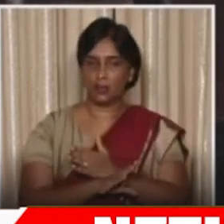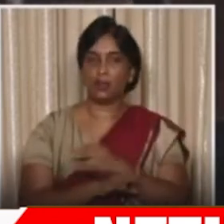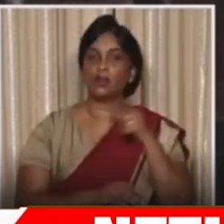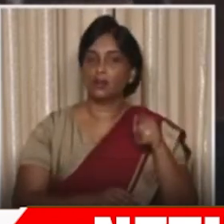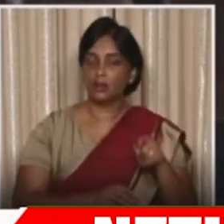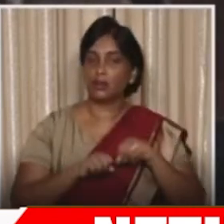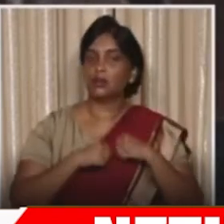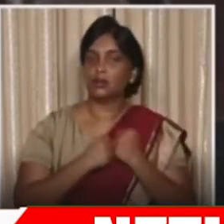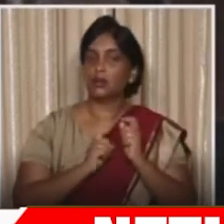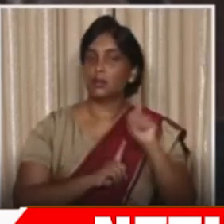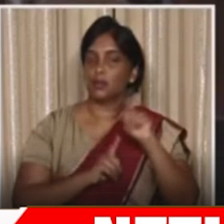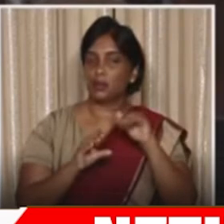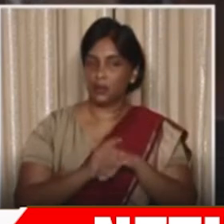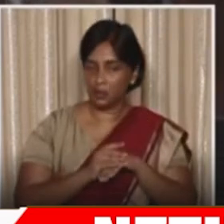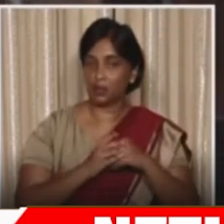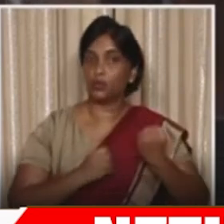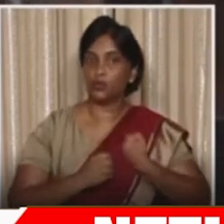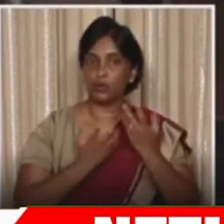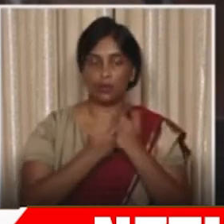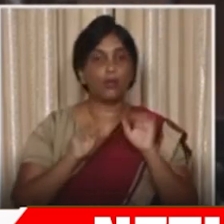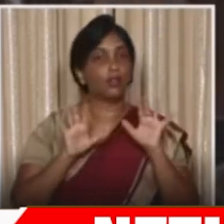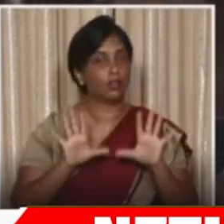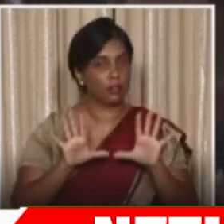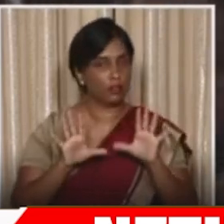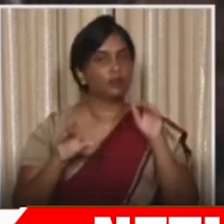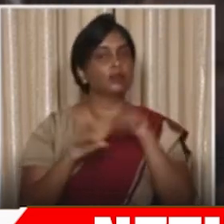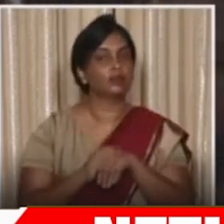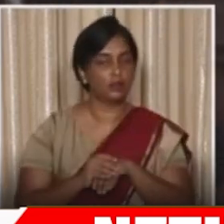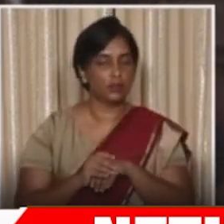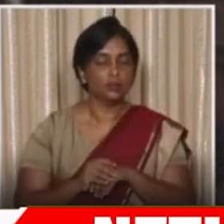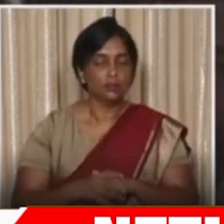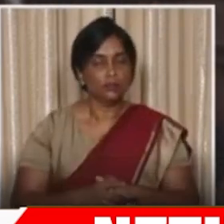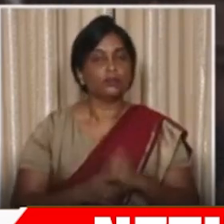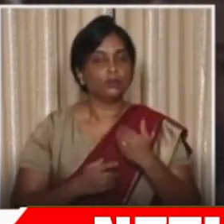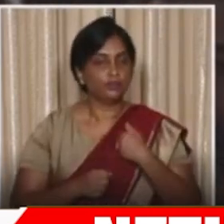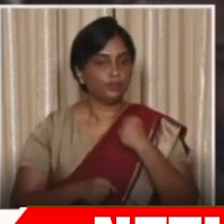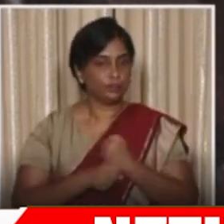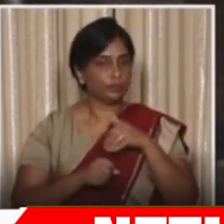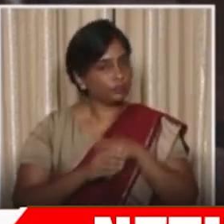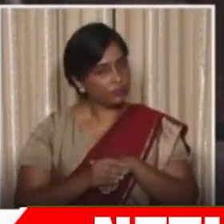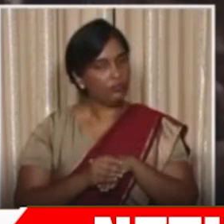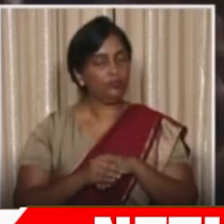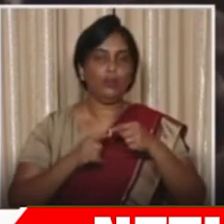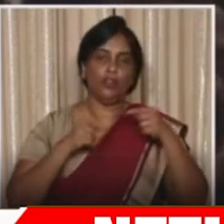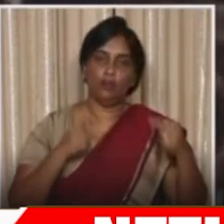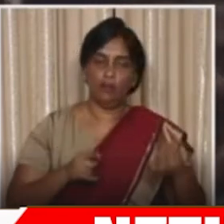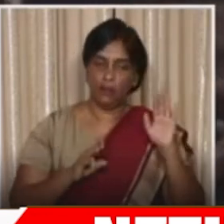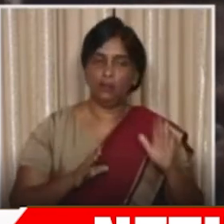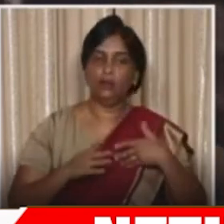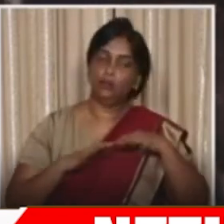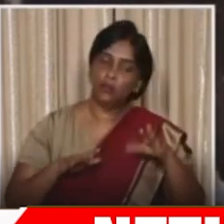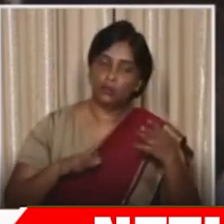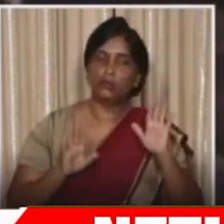ඒ සංසදයේ පාර්ලිමේන්තුවේ ඉන්න වෛද්‍යවරු 10 දෙනාම නියෝජනය කරනවා අපි ආණ්ඩු පක්ෂේ හිටියත් විපක්ෂේ හිටියත් කවර